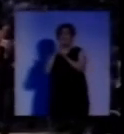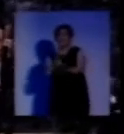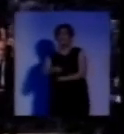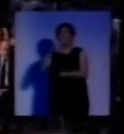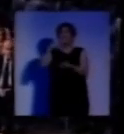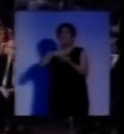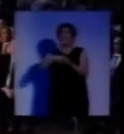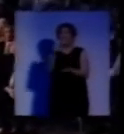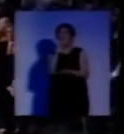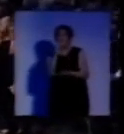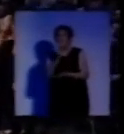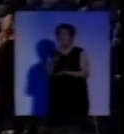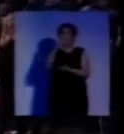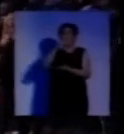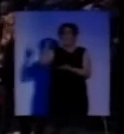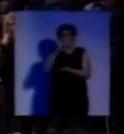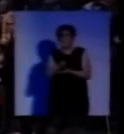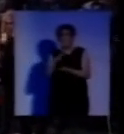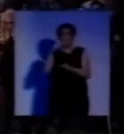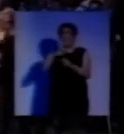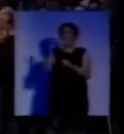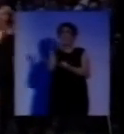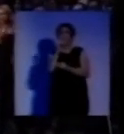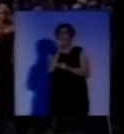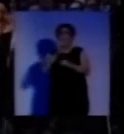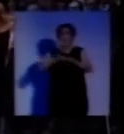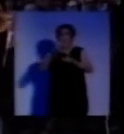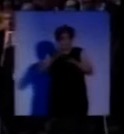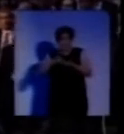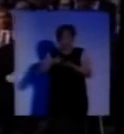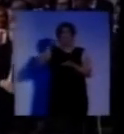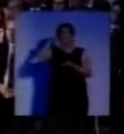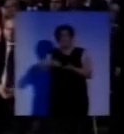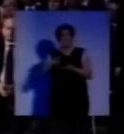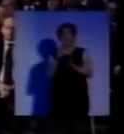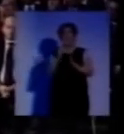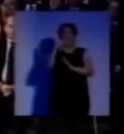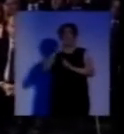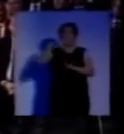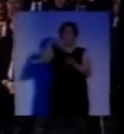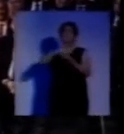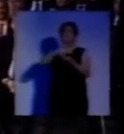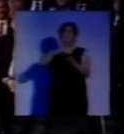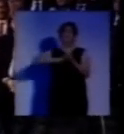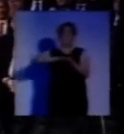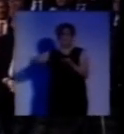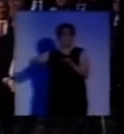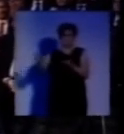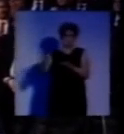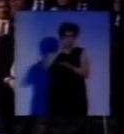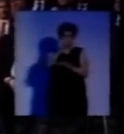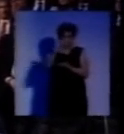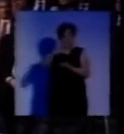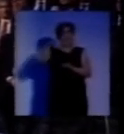κατανάλωσης, κατά 30% την έκτακτη εισφορά αλληλεγγύης και κατά 5% τις ασφαλιστικές εισφορές. Εμείς